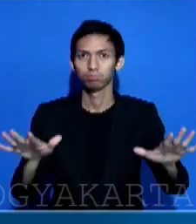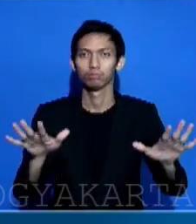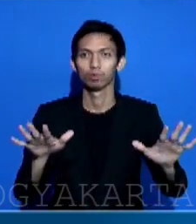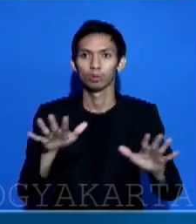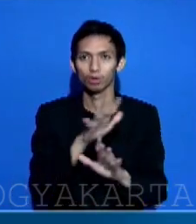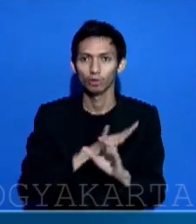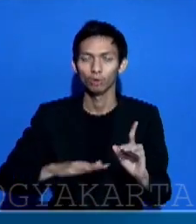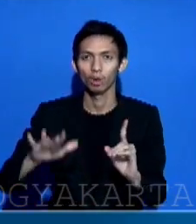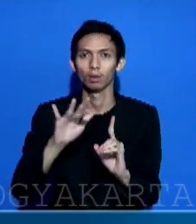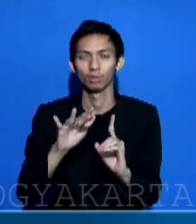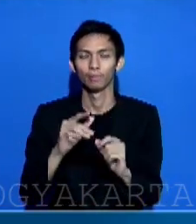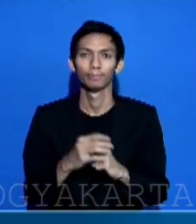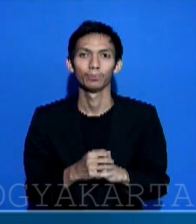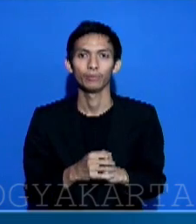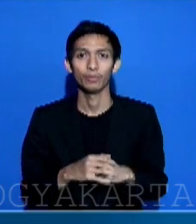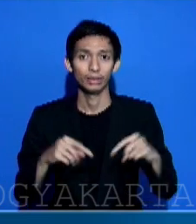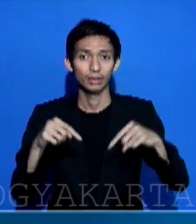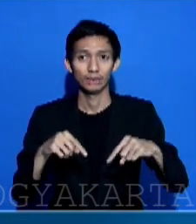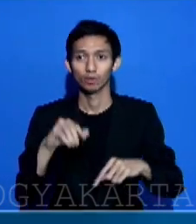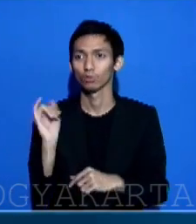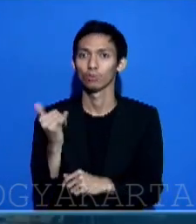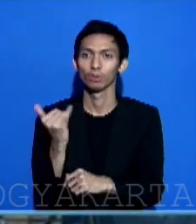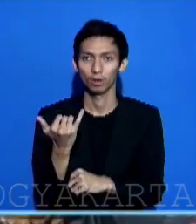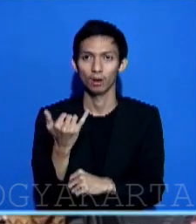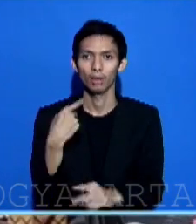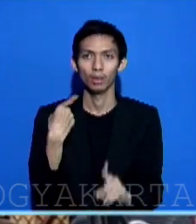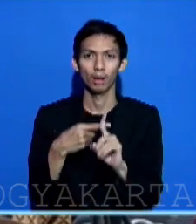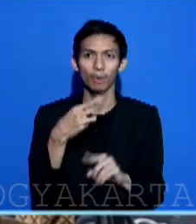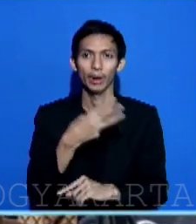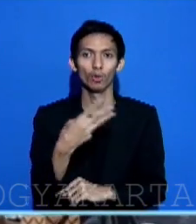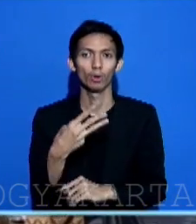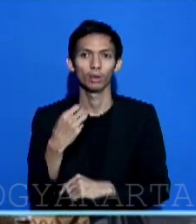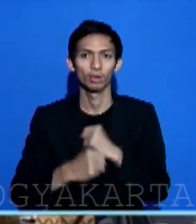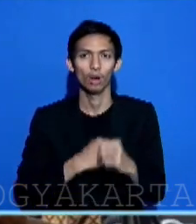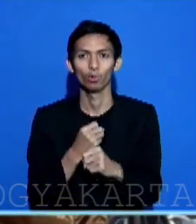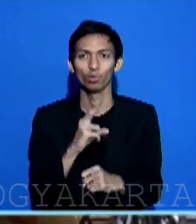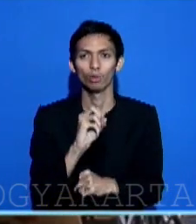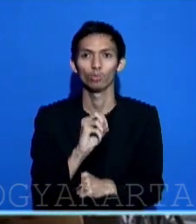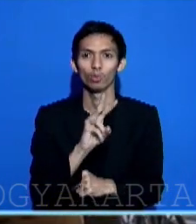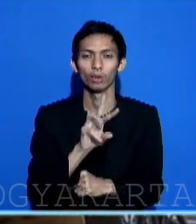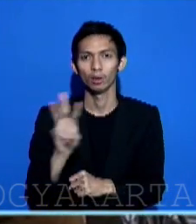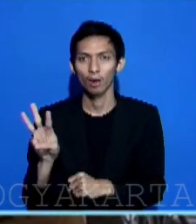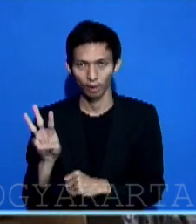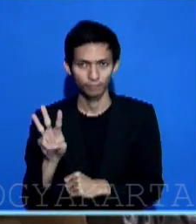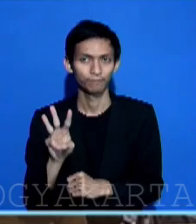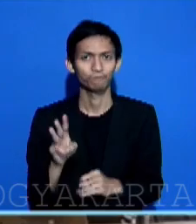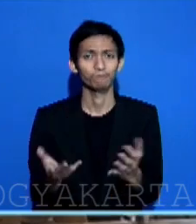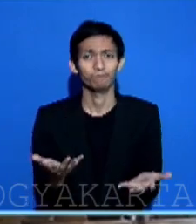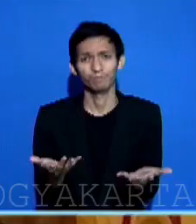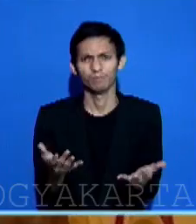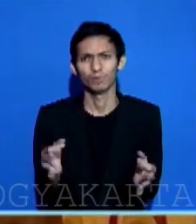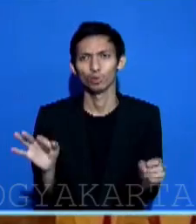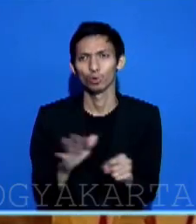tanggungan sementara di Daerah Istimewa Yogyakarta pertambahan nilai ekonomi pada tahun 2023 hampir Rp triliun yang